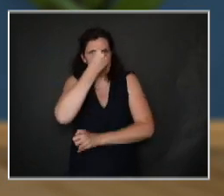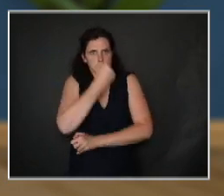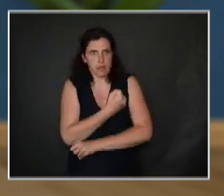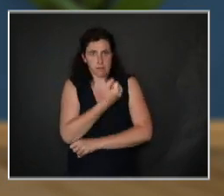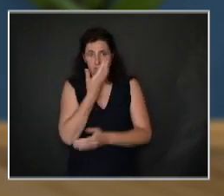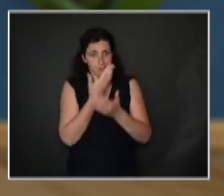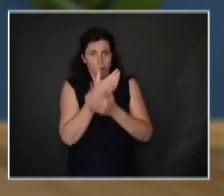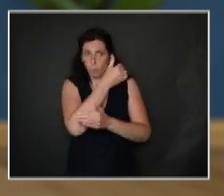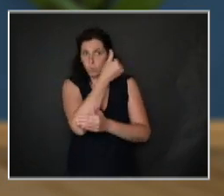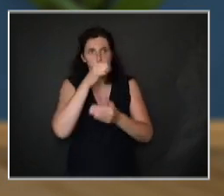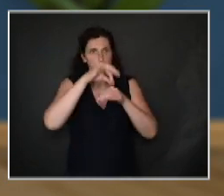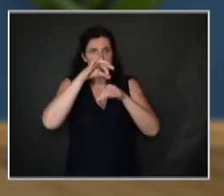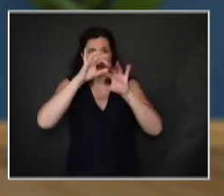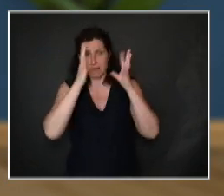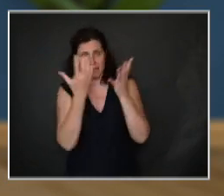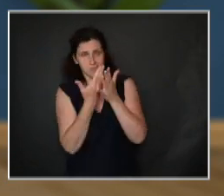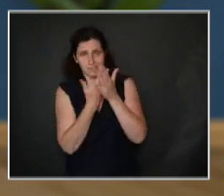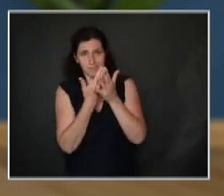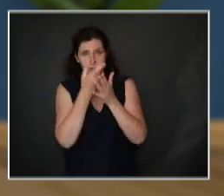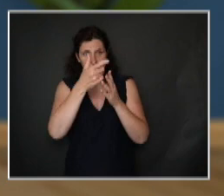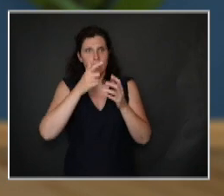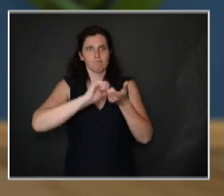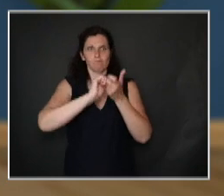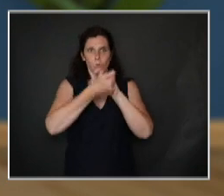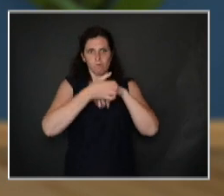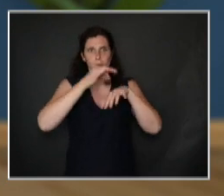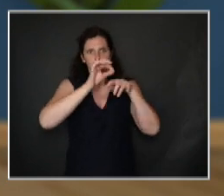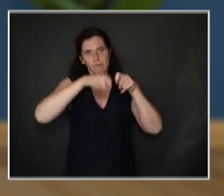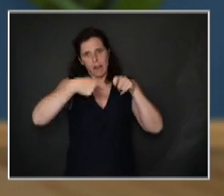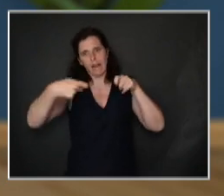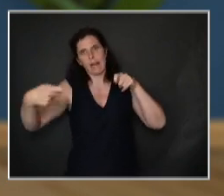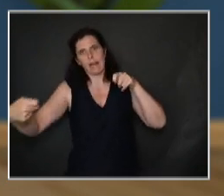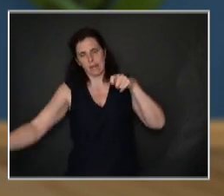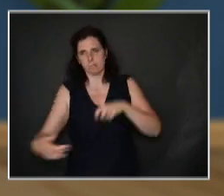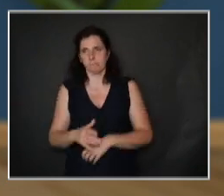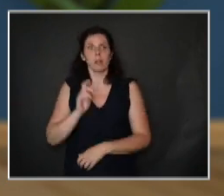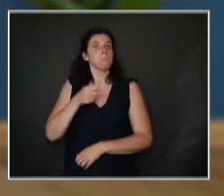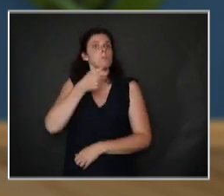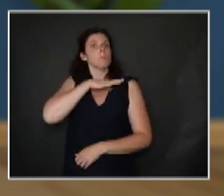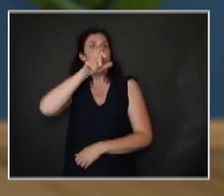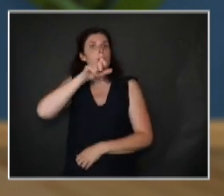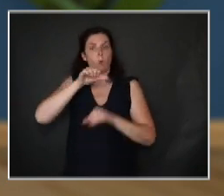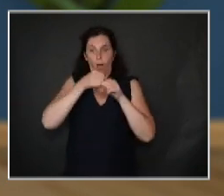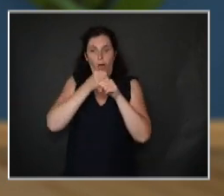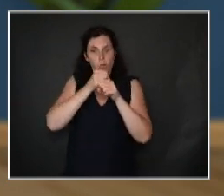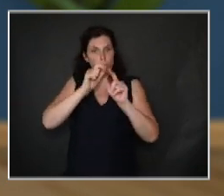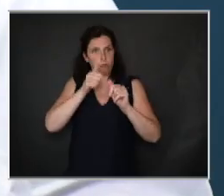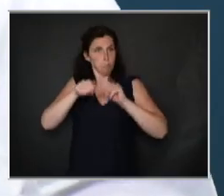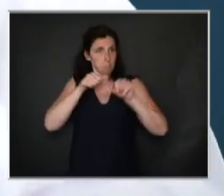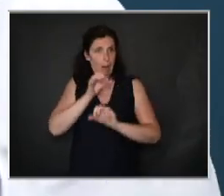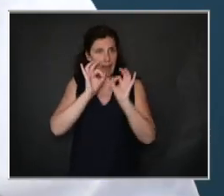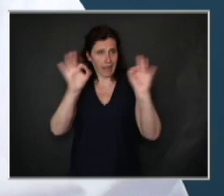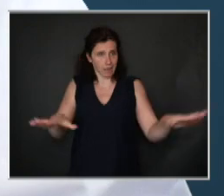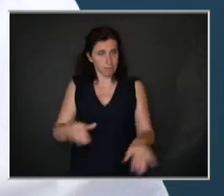maladie. Et ça devient chronique. Alors bien sûr, il y a des gens qui ont de l'arthrose et qui n'ont jamais mal. Il y a des gens qui